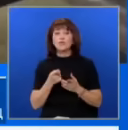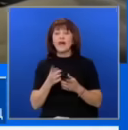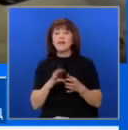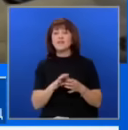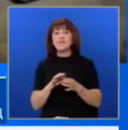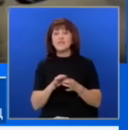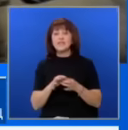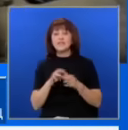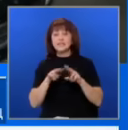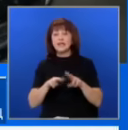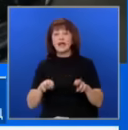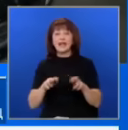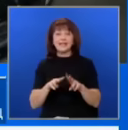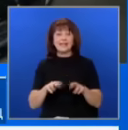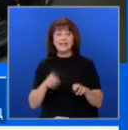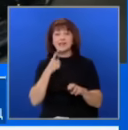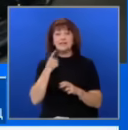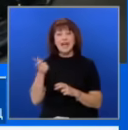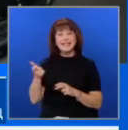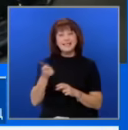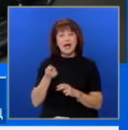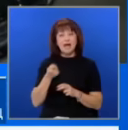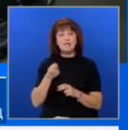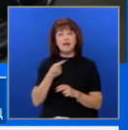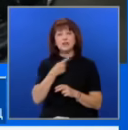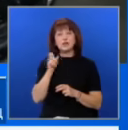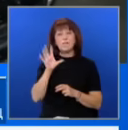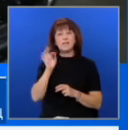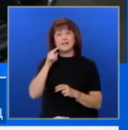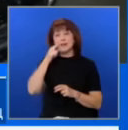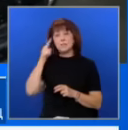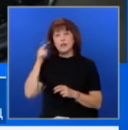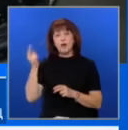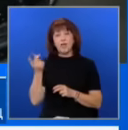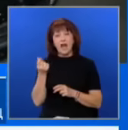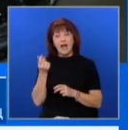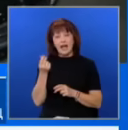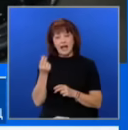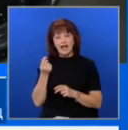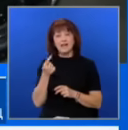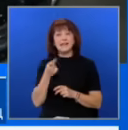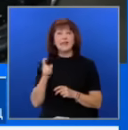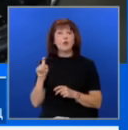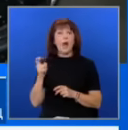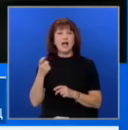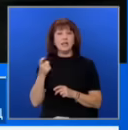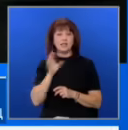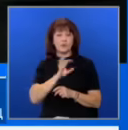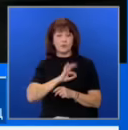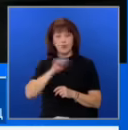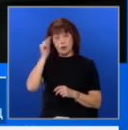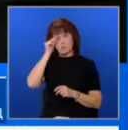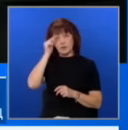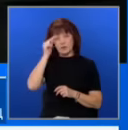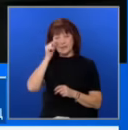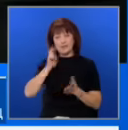връзка с разследването за кредита от близо 150 милиона лева, които Гайтански получава от Българската банка